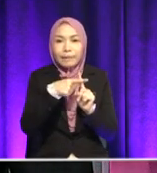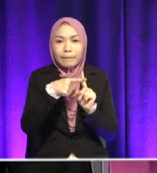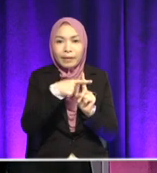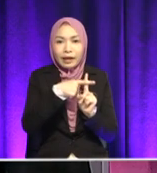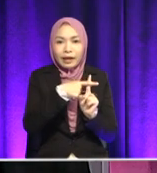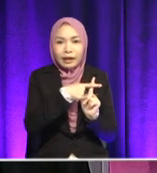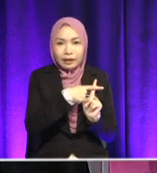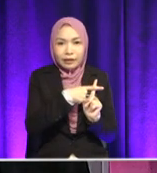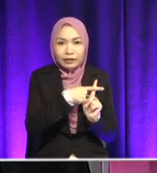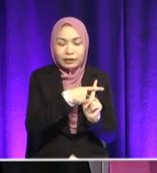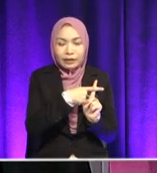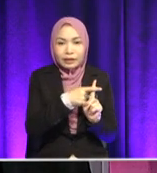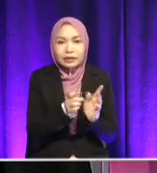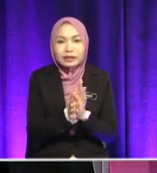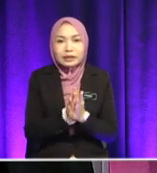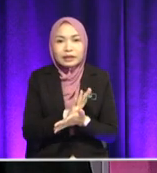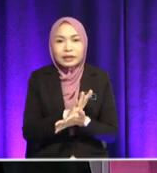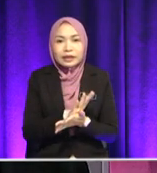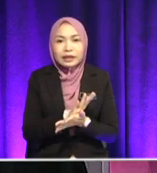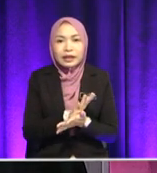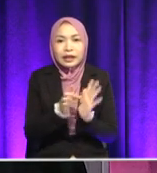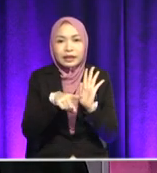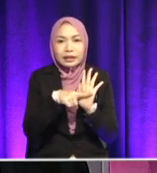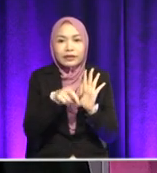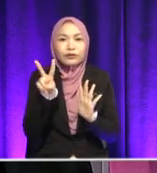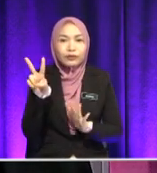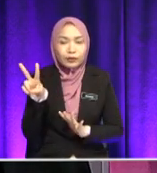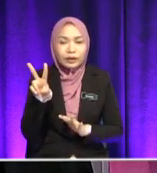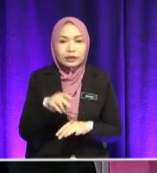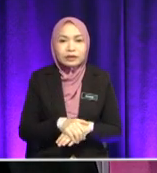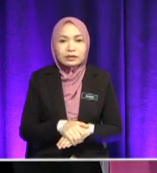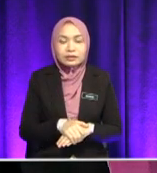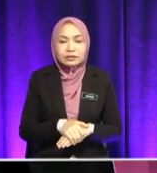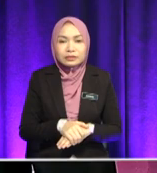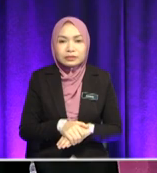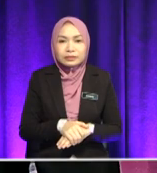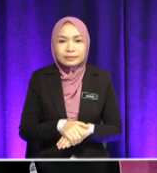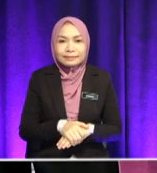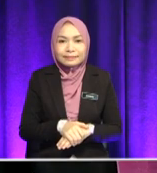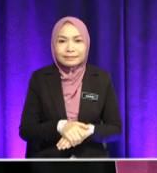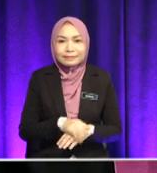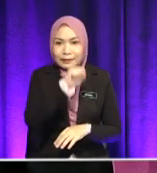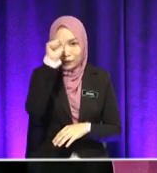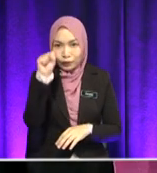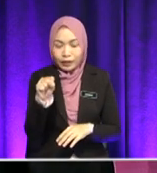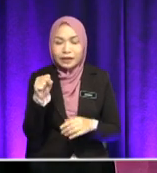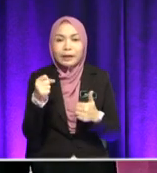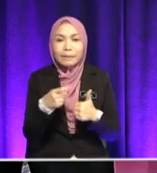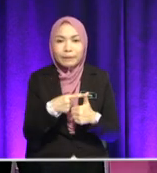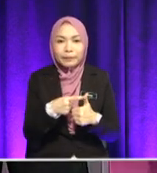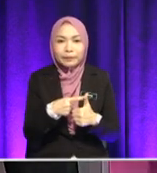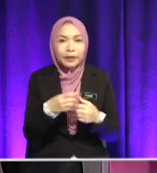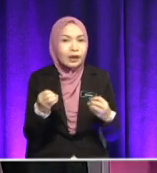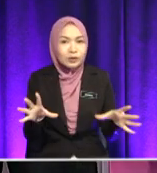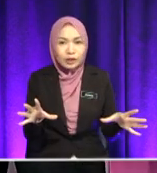n-nya adalah -2 Oke jadi tak perlu cari semua semua buang masuk Oke soal yang pertama Oke tengok yang